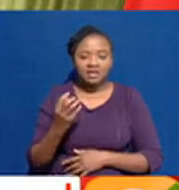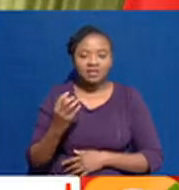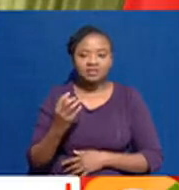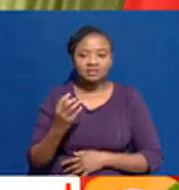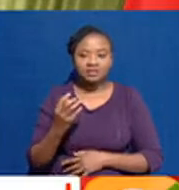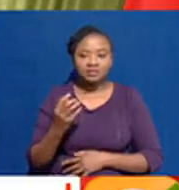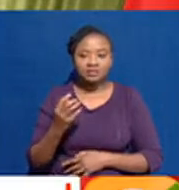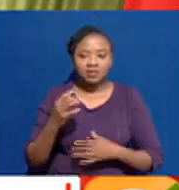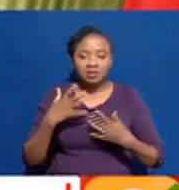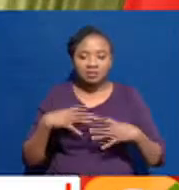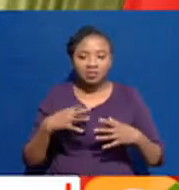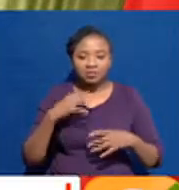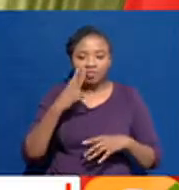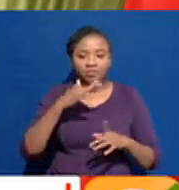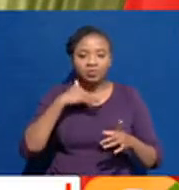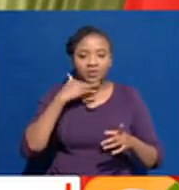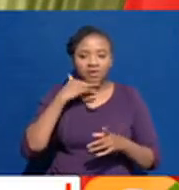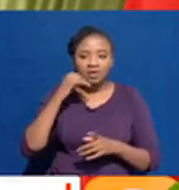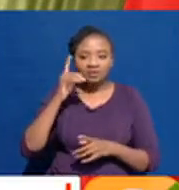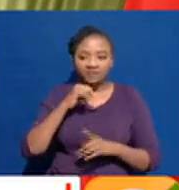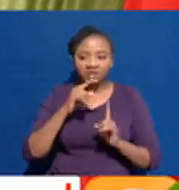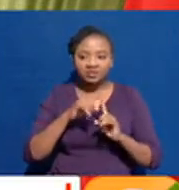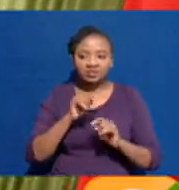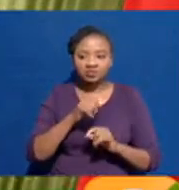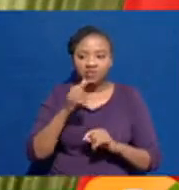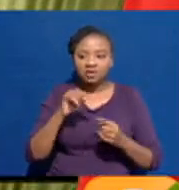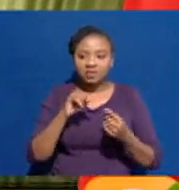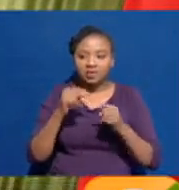wamekufa na wale ambayo wamepata majeraha.